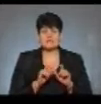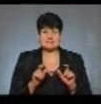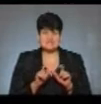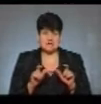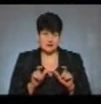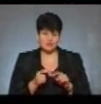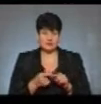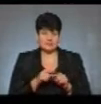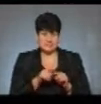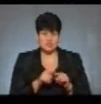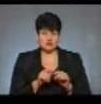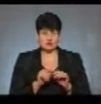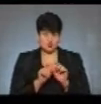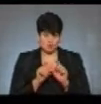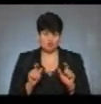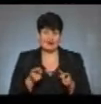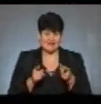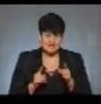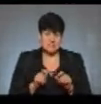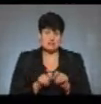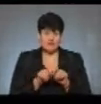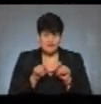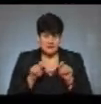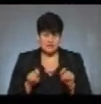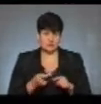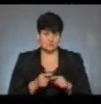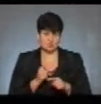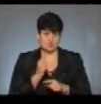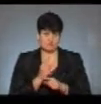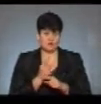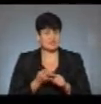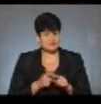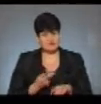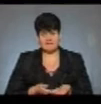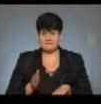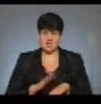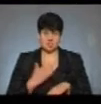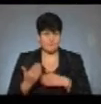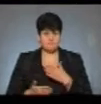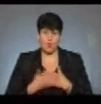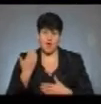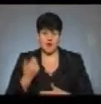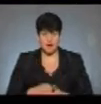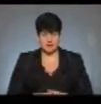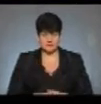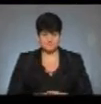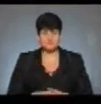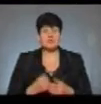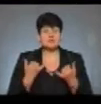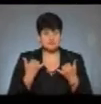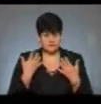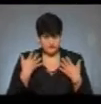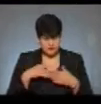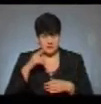керівника цієї структури, яка дійсно відкрила під цю заборону. Це вже буде набагато важче покарання. Зараз вже відомо,